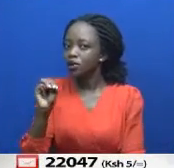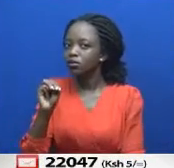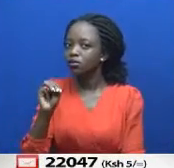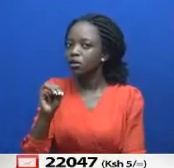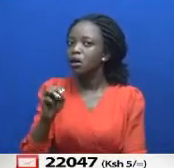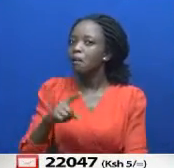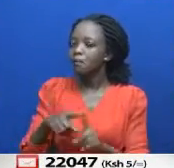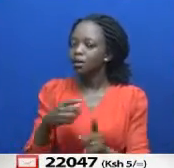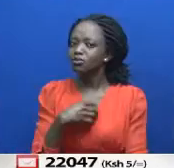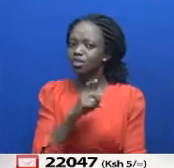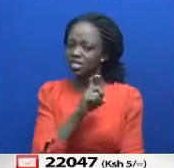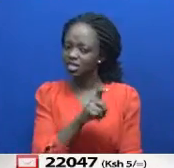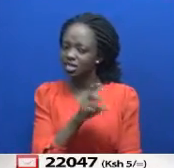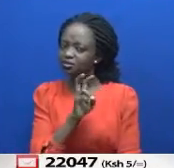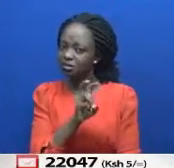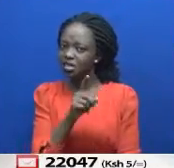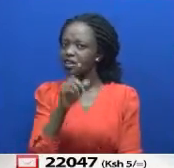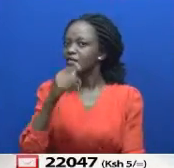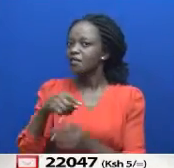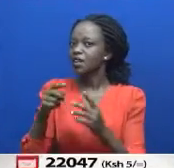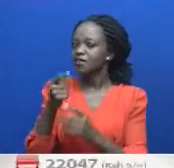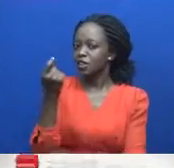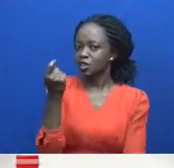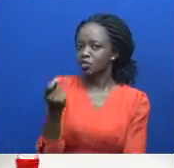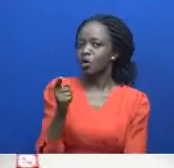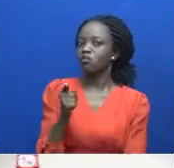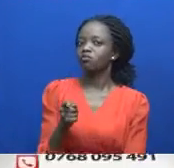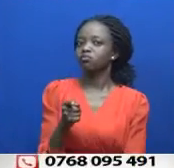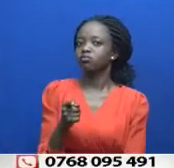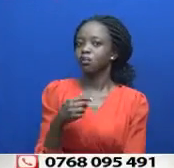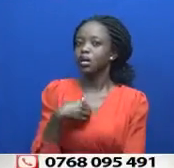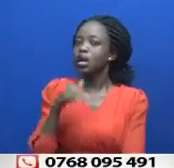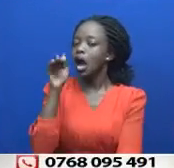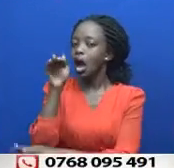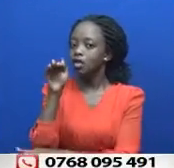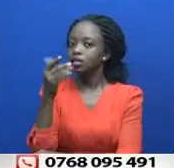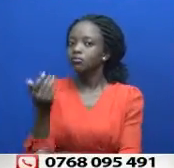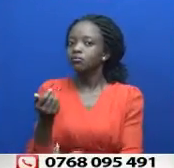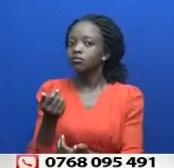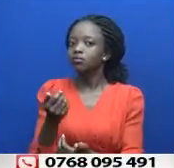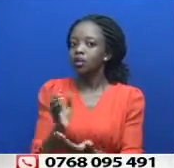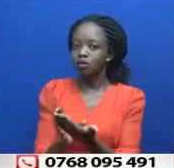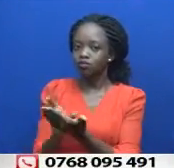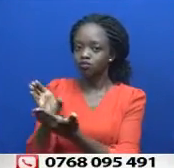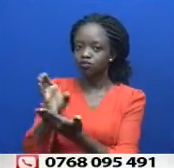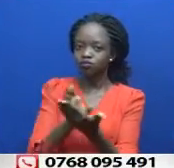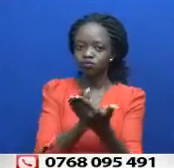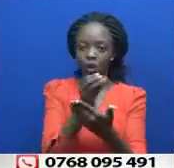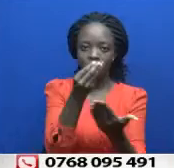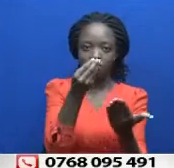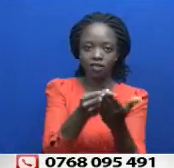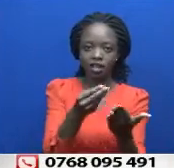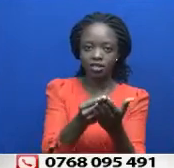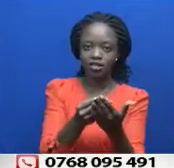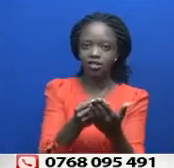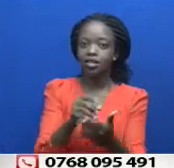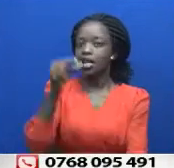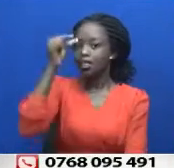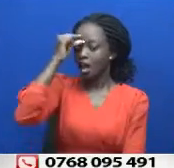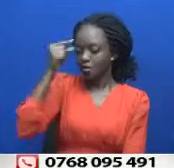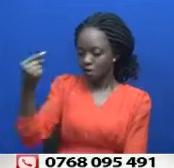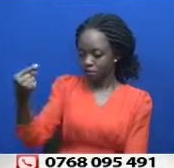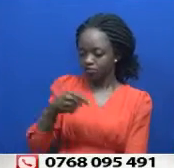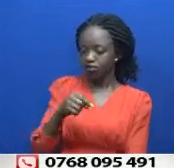tunaona kidogo hiyo iko chini, lakini sasa tunaomba hivi ugavi ambayo italetwa kifedha ya serikali katika hii kaunti